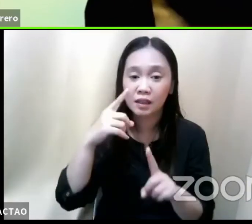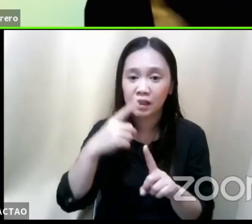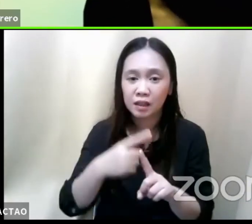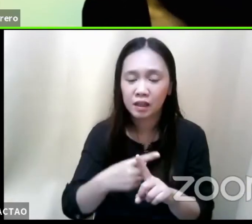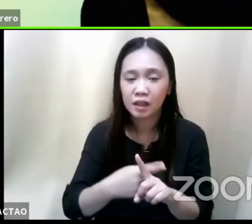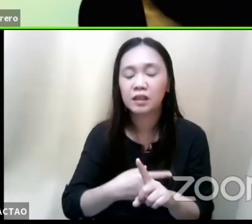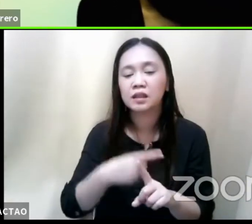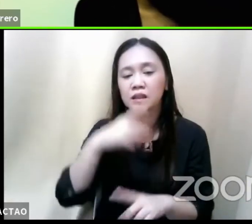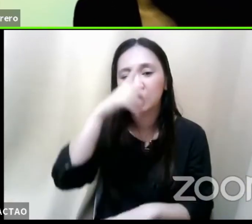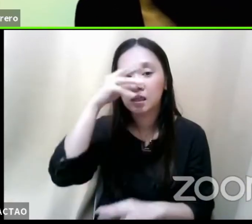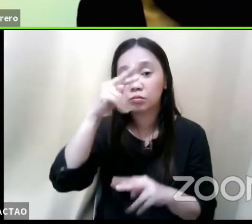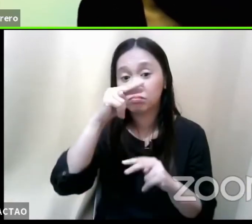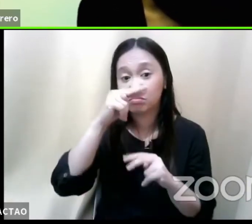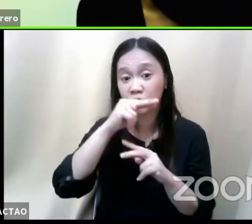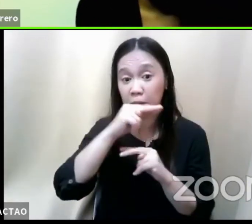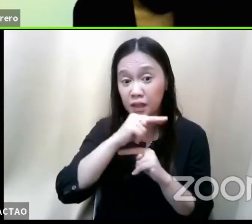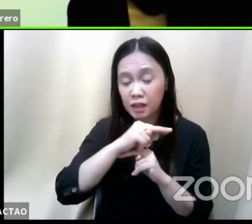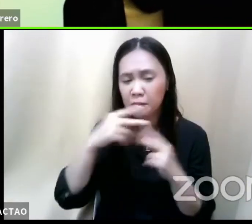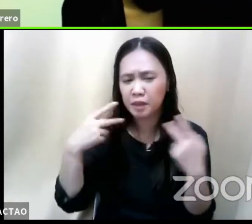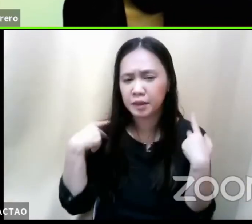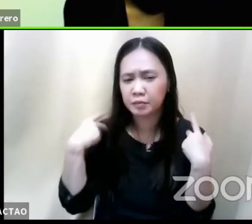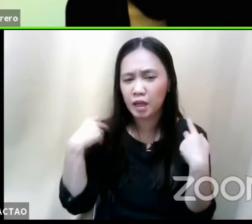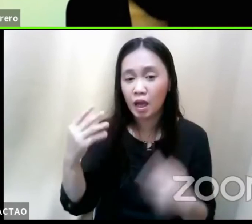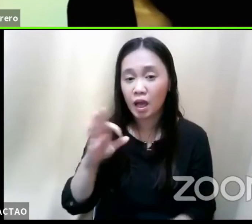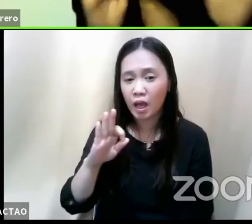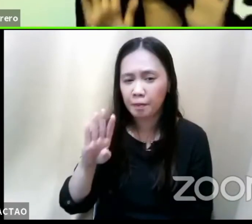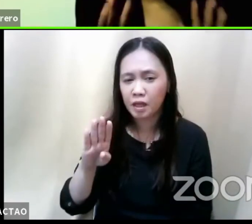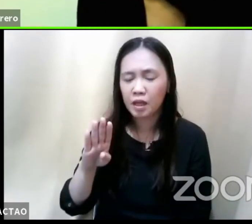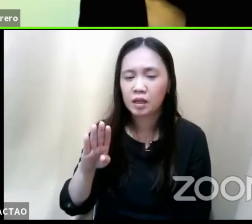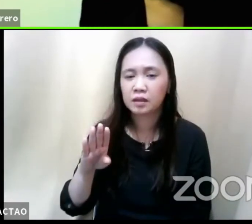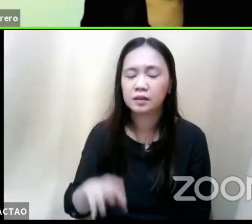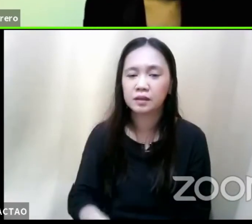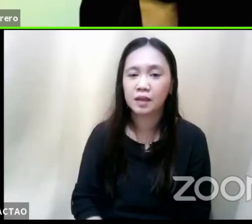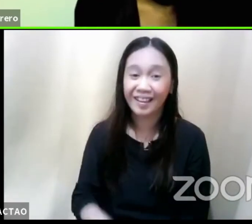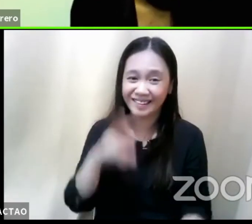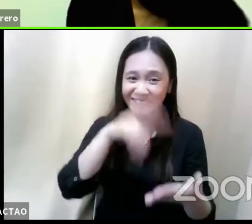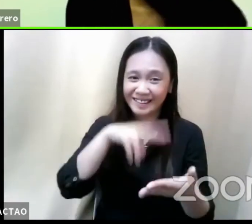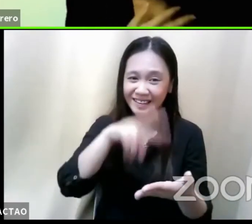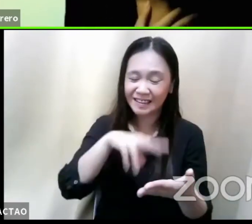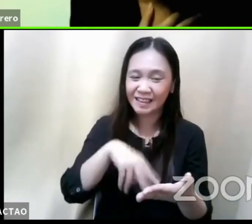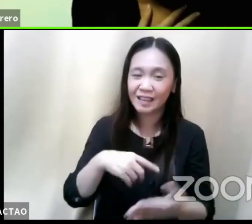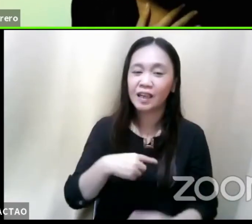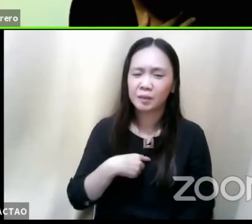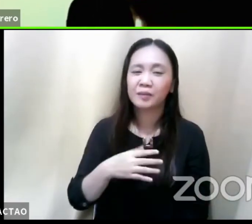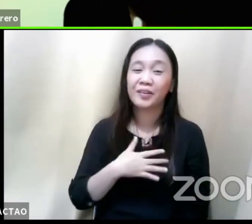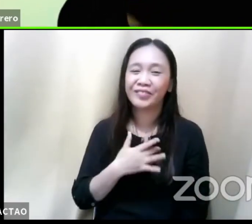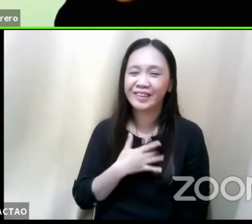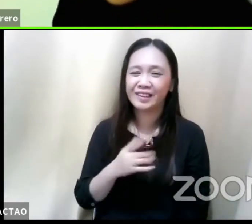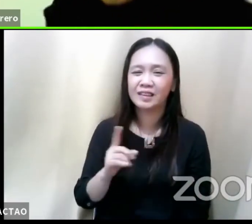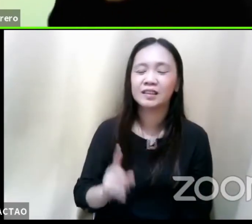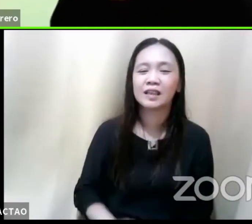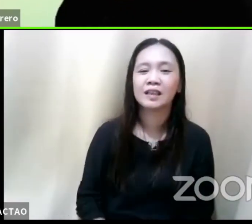sunog. Sa Facebook Live po siya nagtatanong kay Teacher Mark. Babasahin ko na lang po para ma-feel natin yung